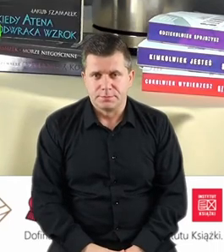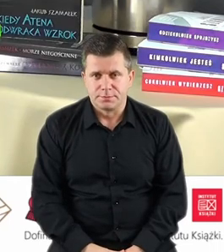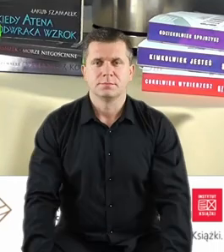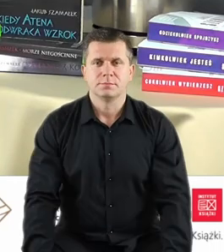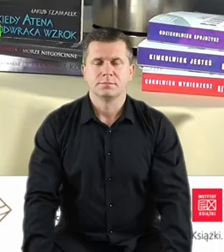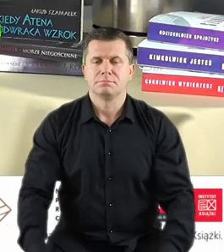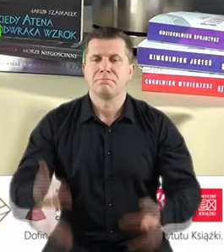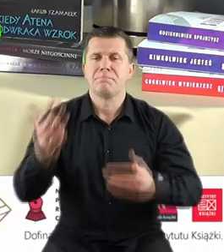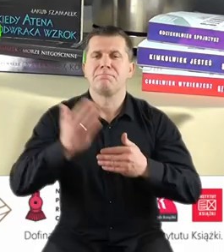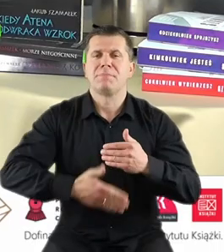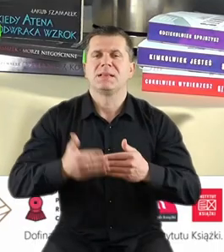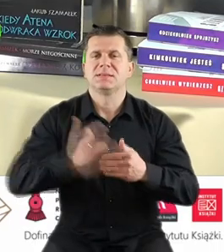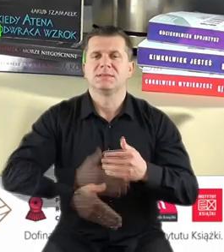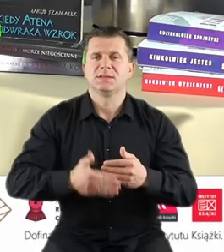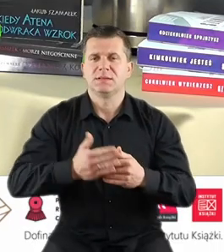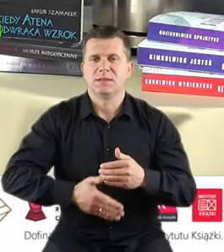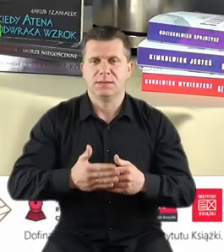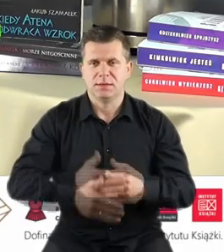benzyny